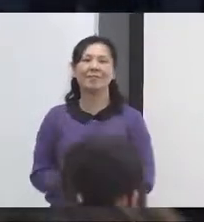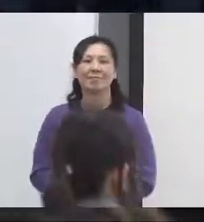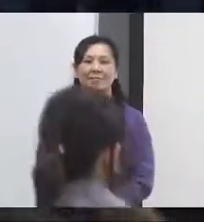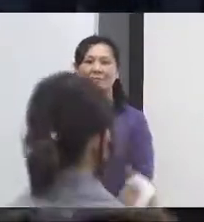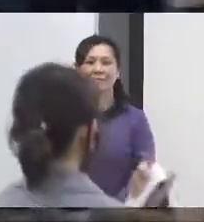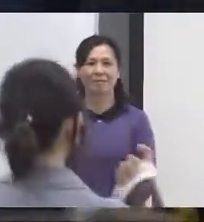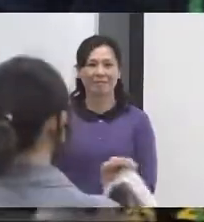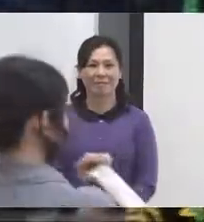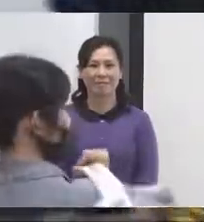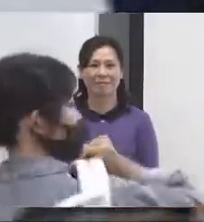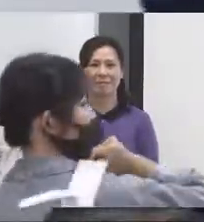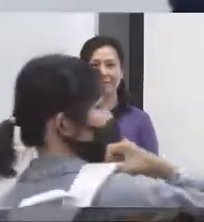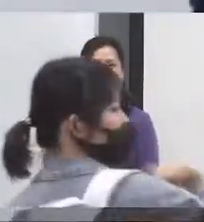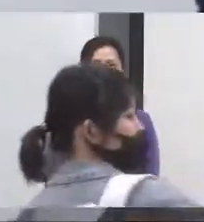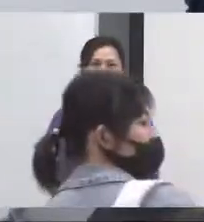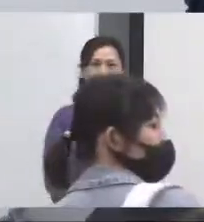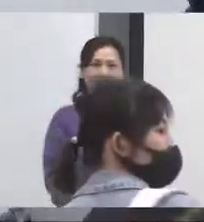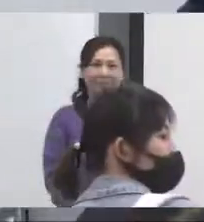像。